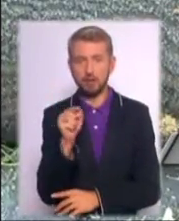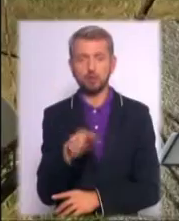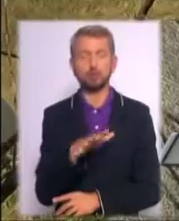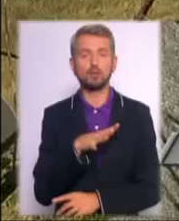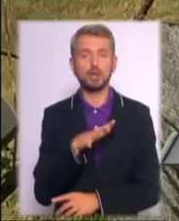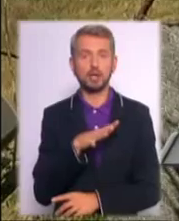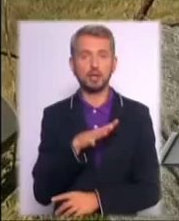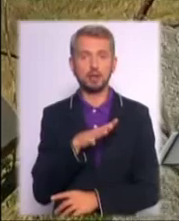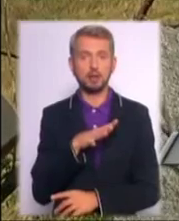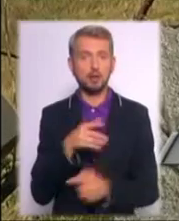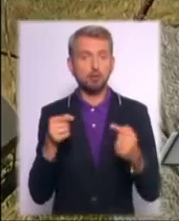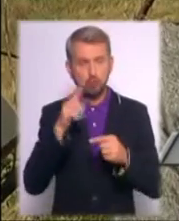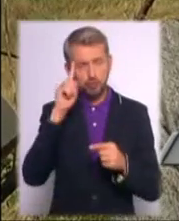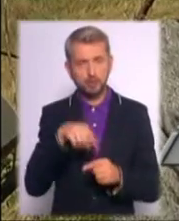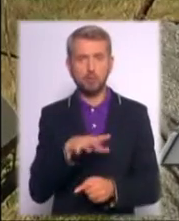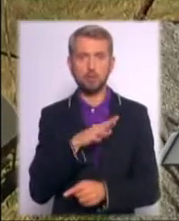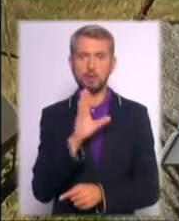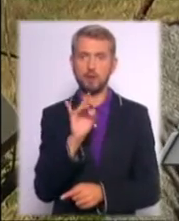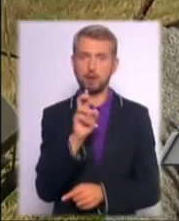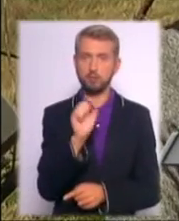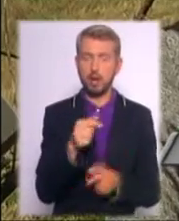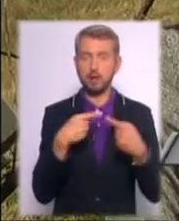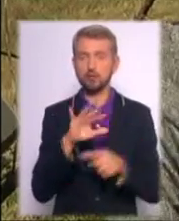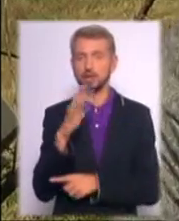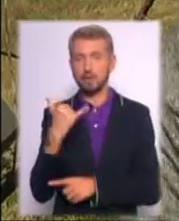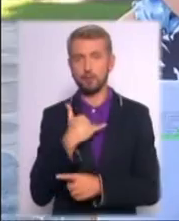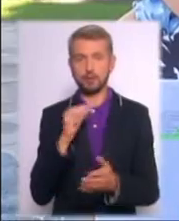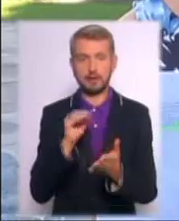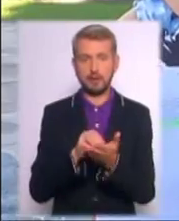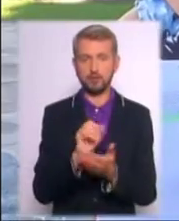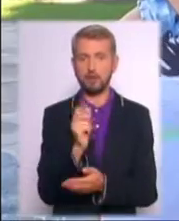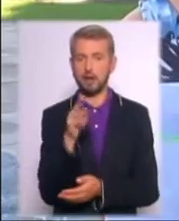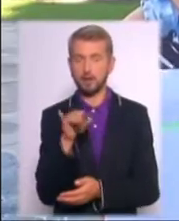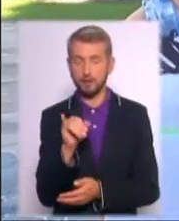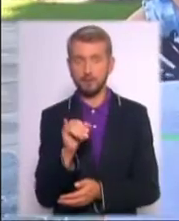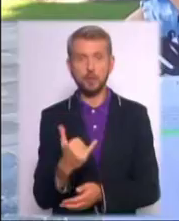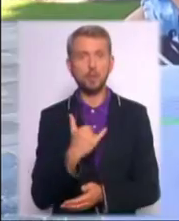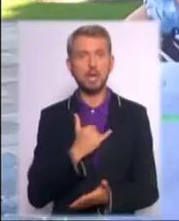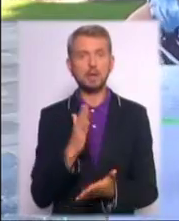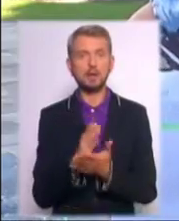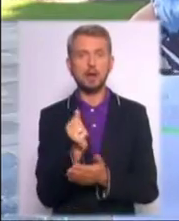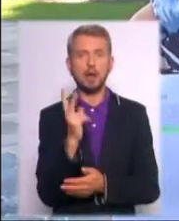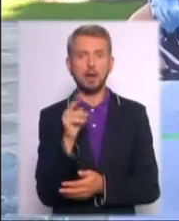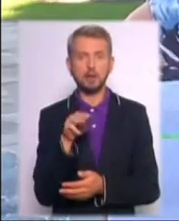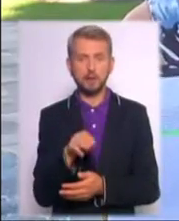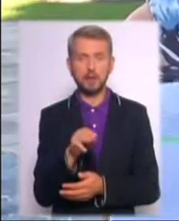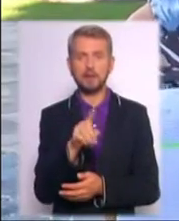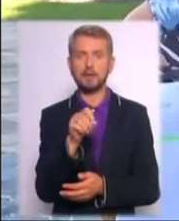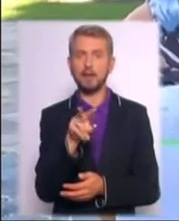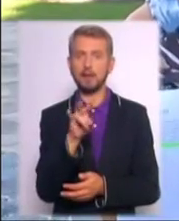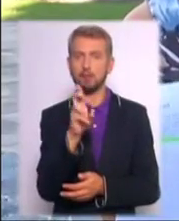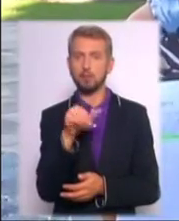були, точно знаю, що верба, інші дерева в нас зазначені в акті. У нас є акт зеленбуду